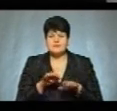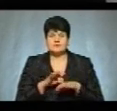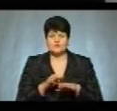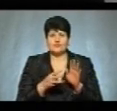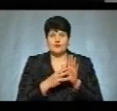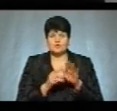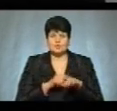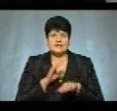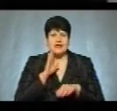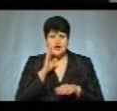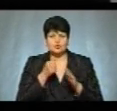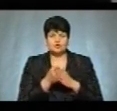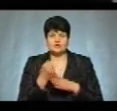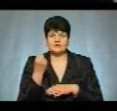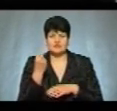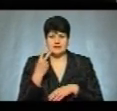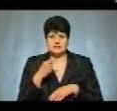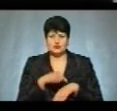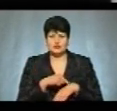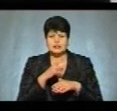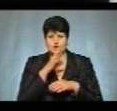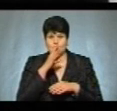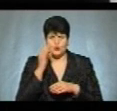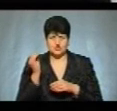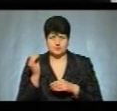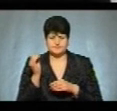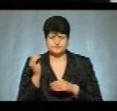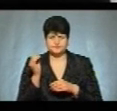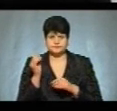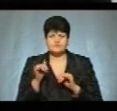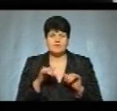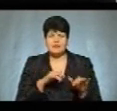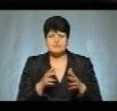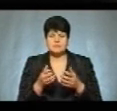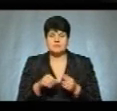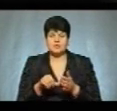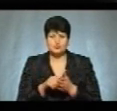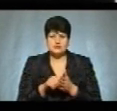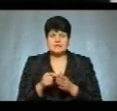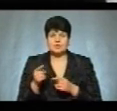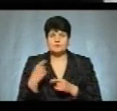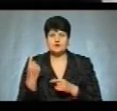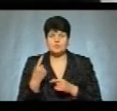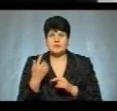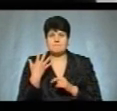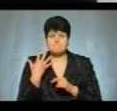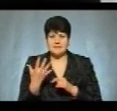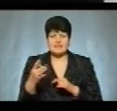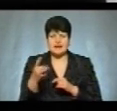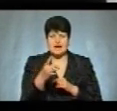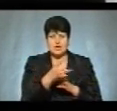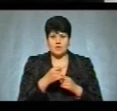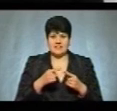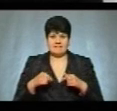8-ї ранку до 12-ї години ночі. В акції беруть участь в Тернопільській області 5 районних